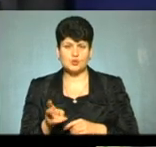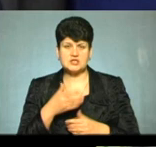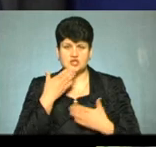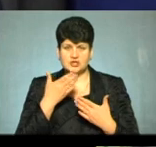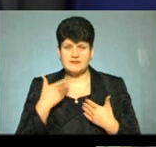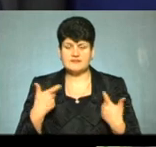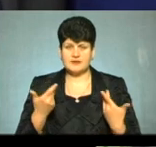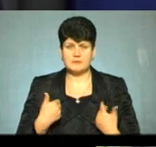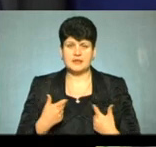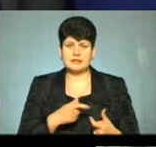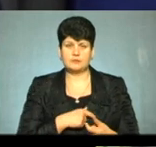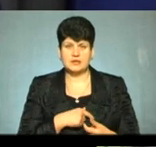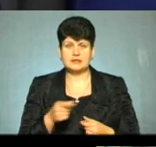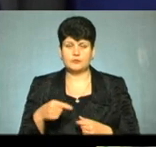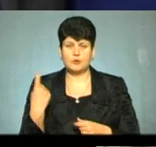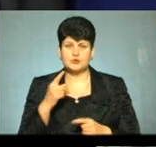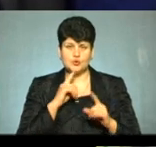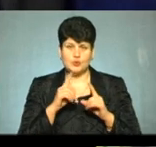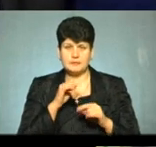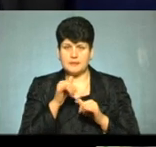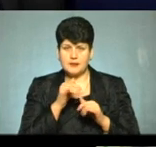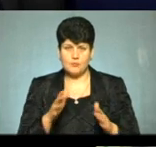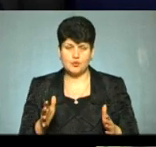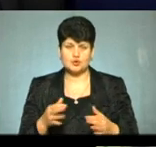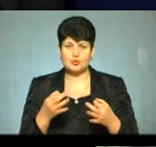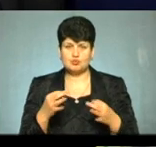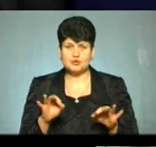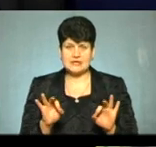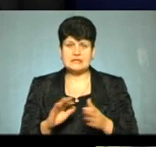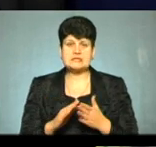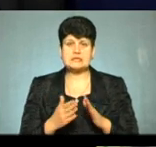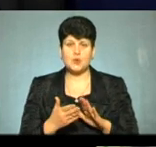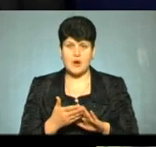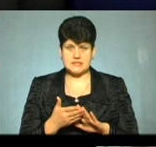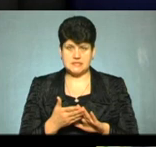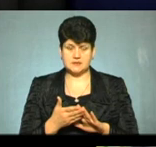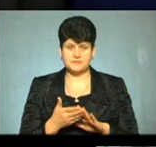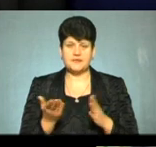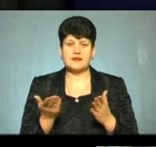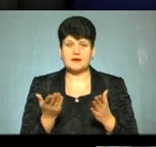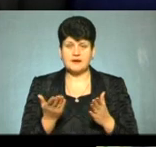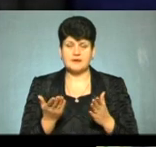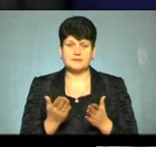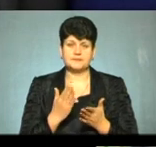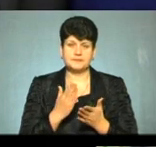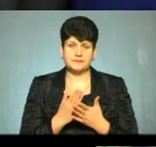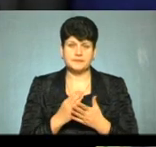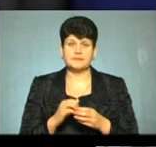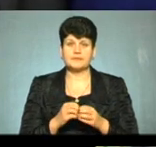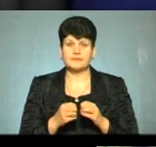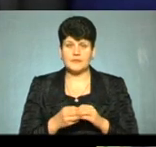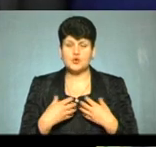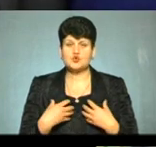звернення. Ми, депутати Тернопільської обласної ради, не можемо допустити ситуації, яка ставить під